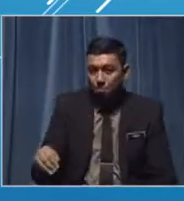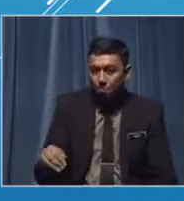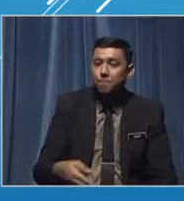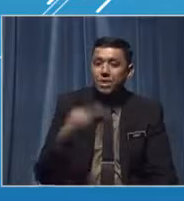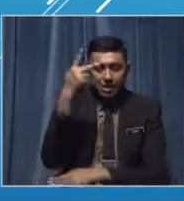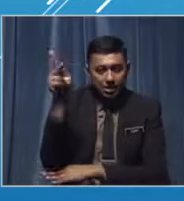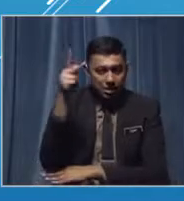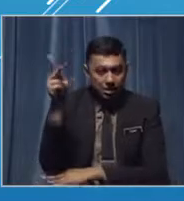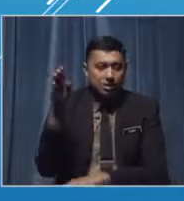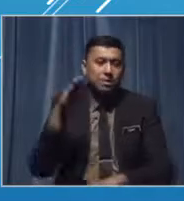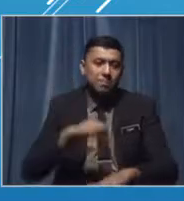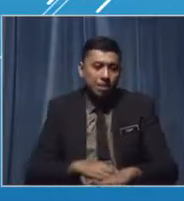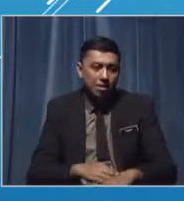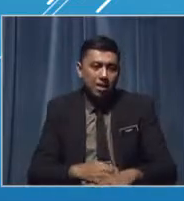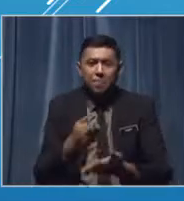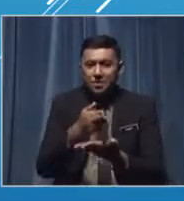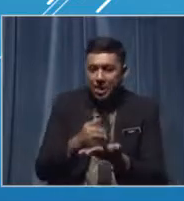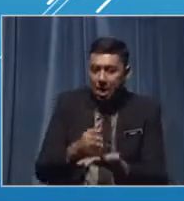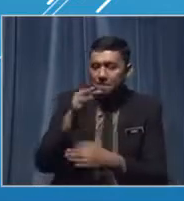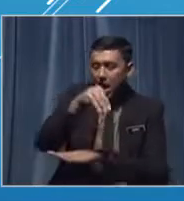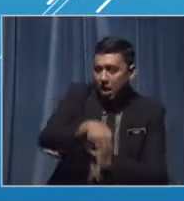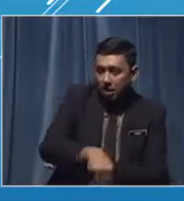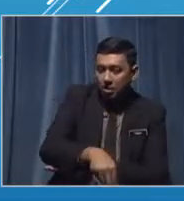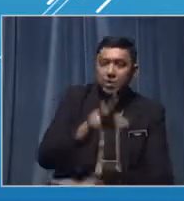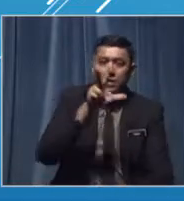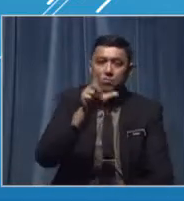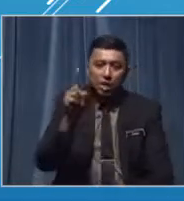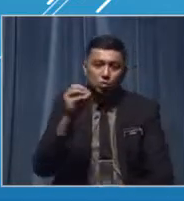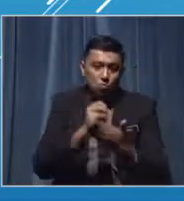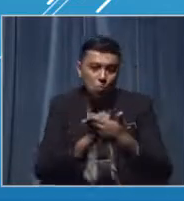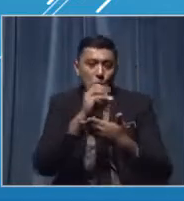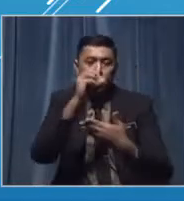berkibar tengah malam 31 Ogos